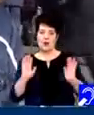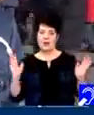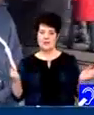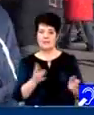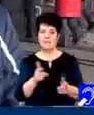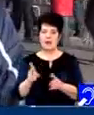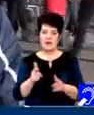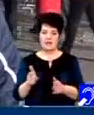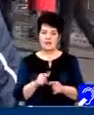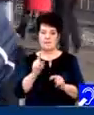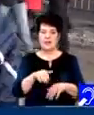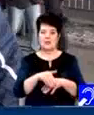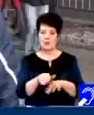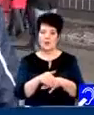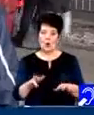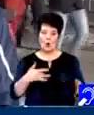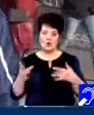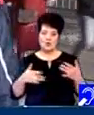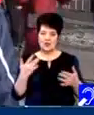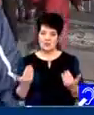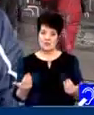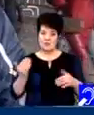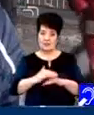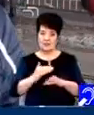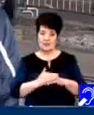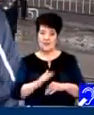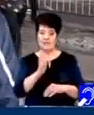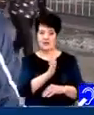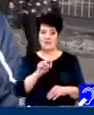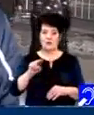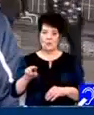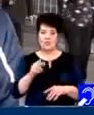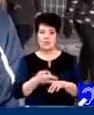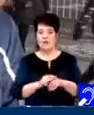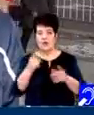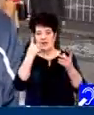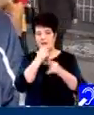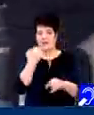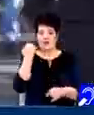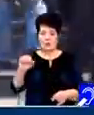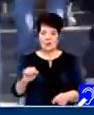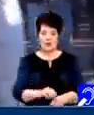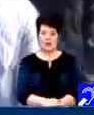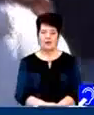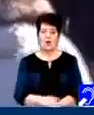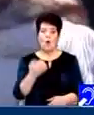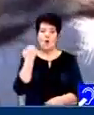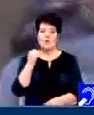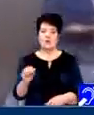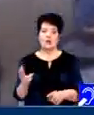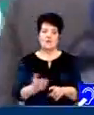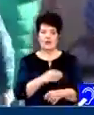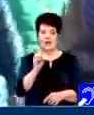este pregătit pentru mitingul, concertul din această seară, unde Vladimir Putin își va anunța victoria. O victorie fără